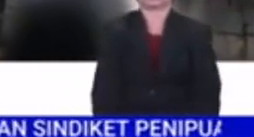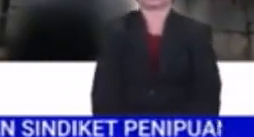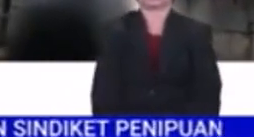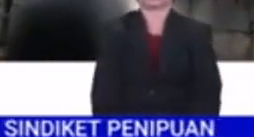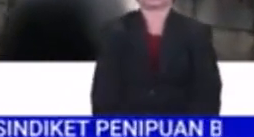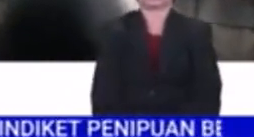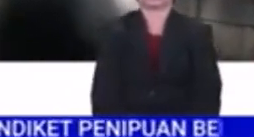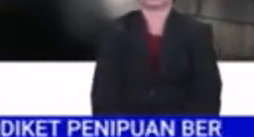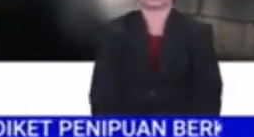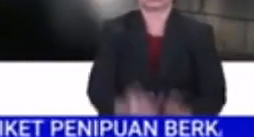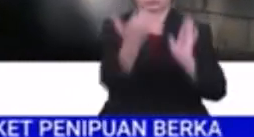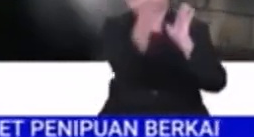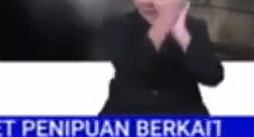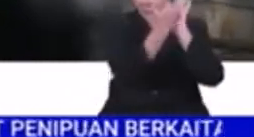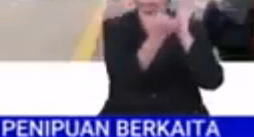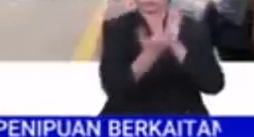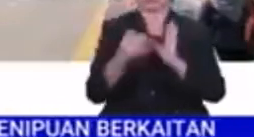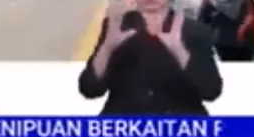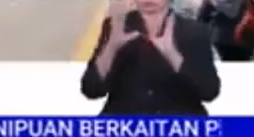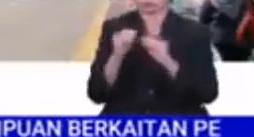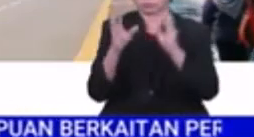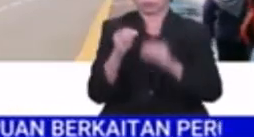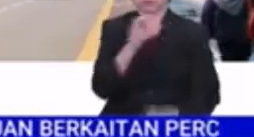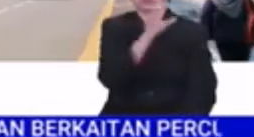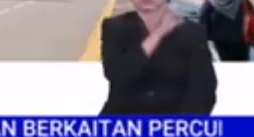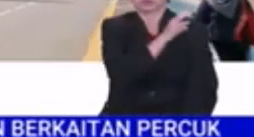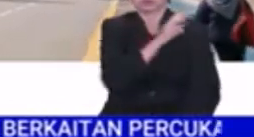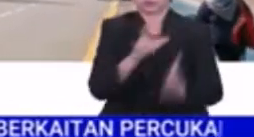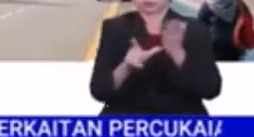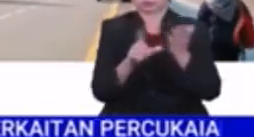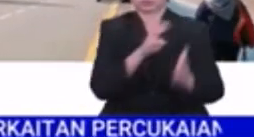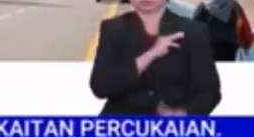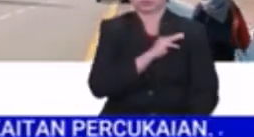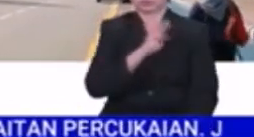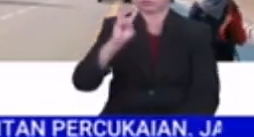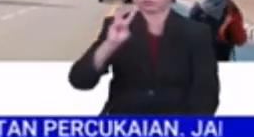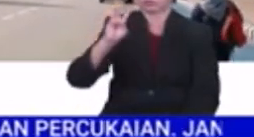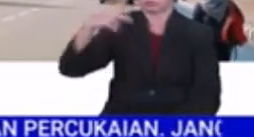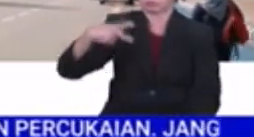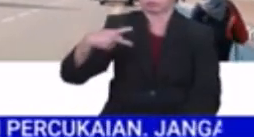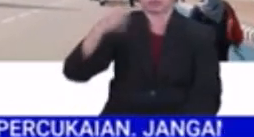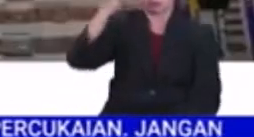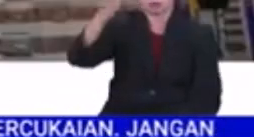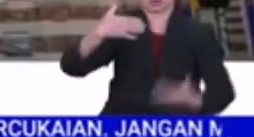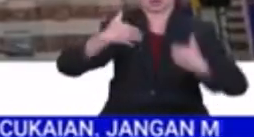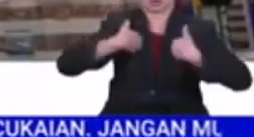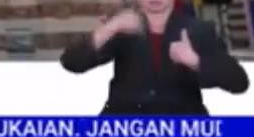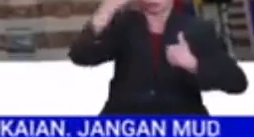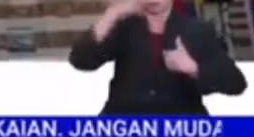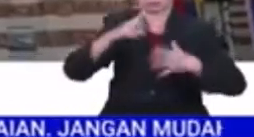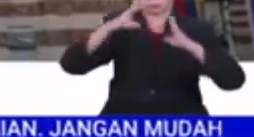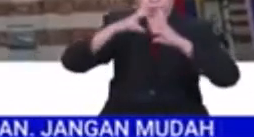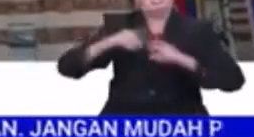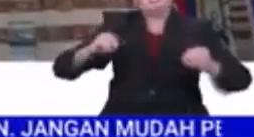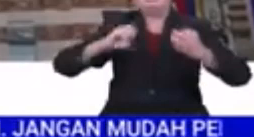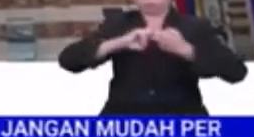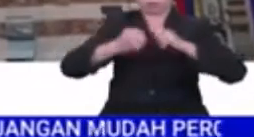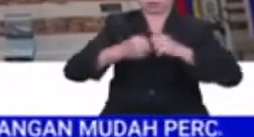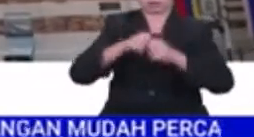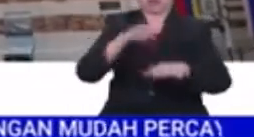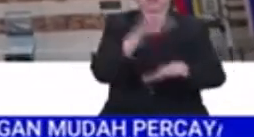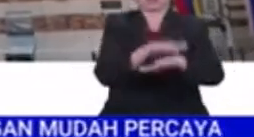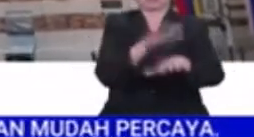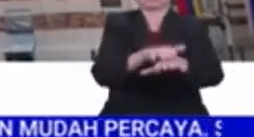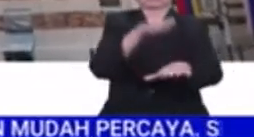Hai diberi chicken satu masyarakat yang dipromosikan timbalan menteri wilayah Persekutuan akan diadakan bagi menyelesaikan masalah